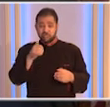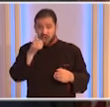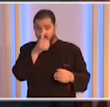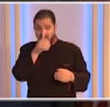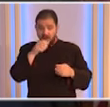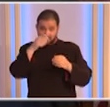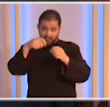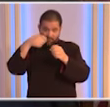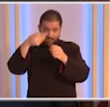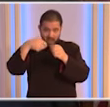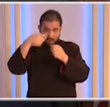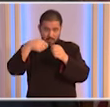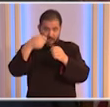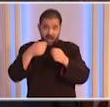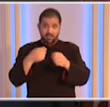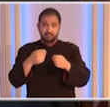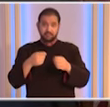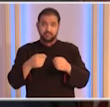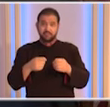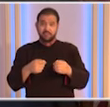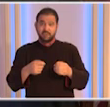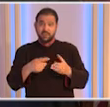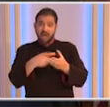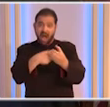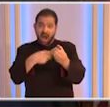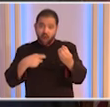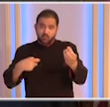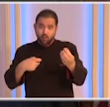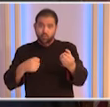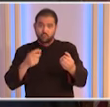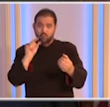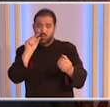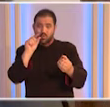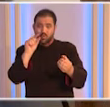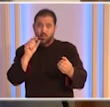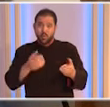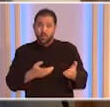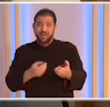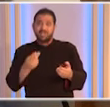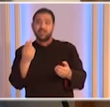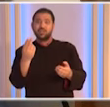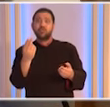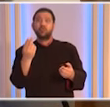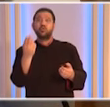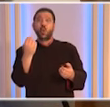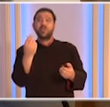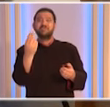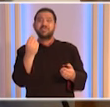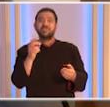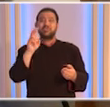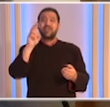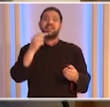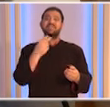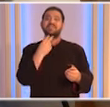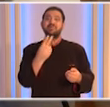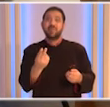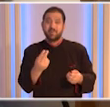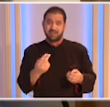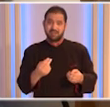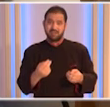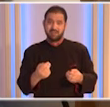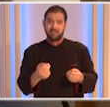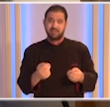unui făt de 12 săptămâni, adică de 3 luni. Videocaseta aceasta, care poartă titlul